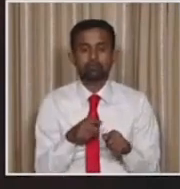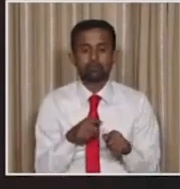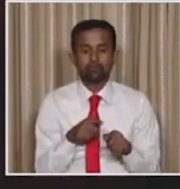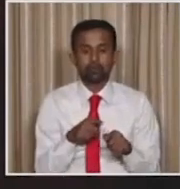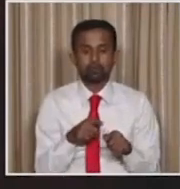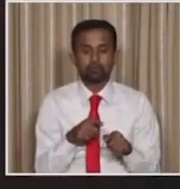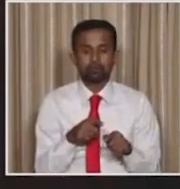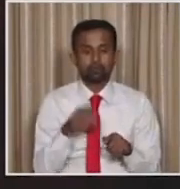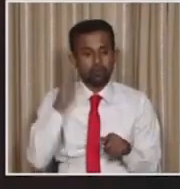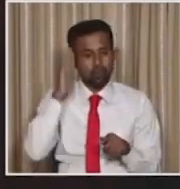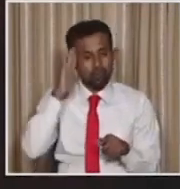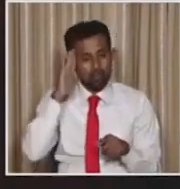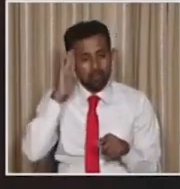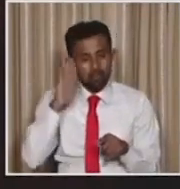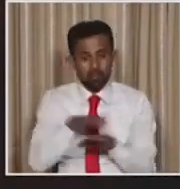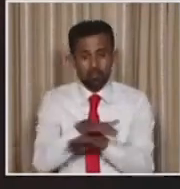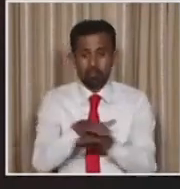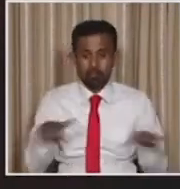මේ ඇඳේ තිබුණු අවුල